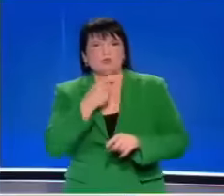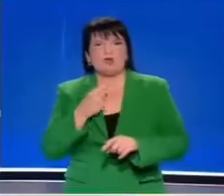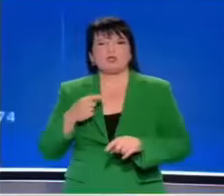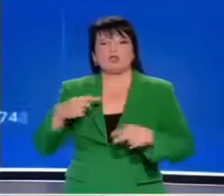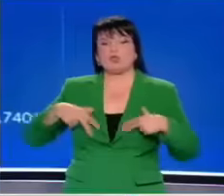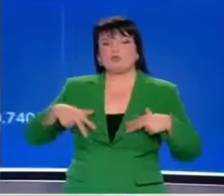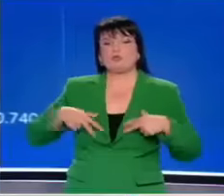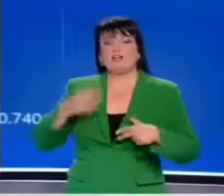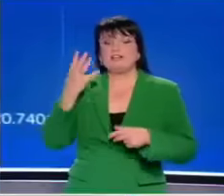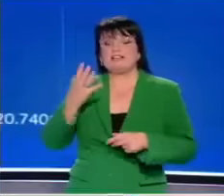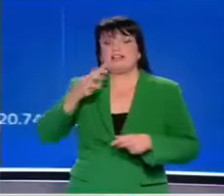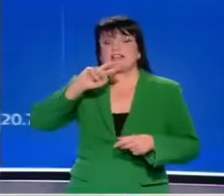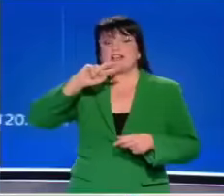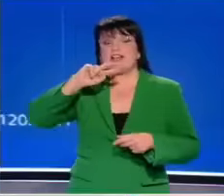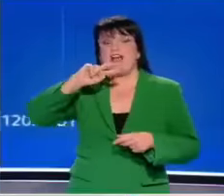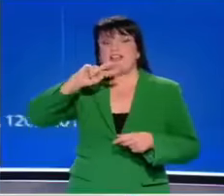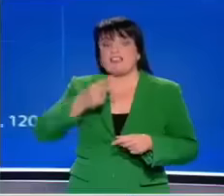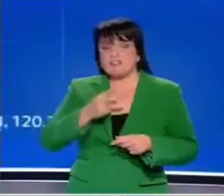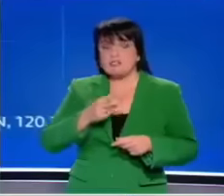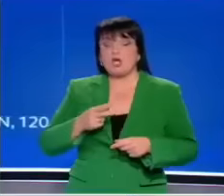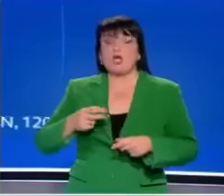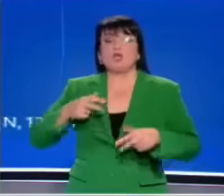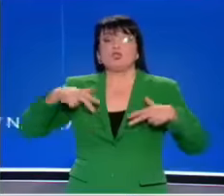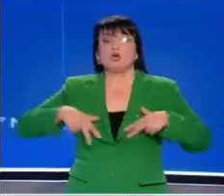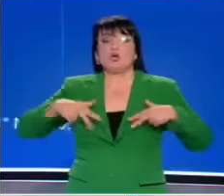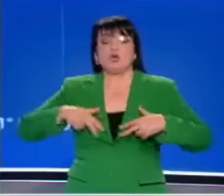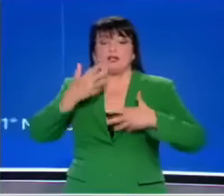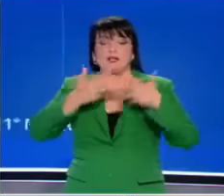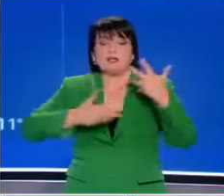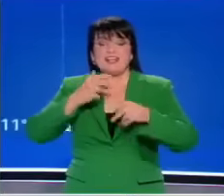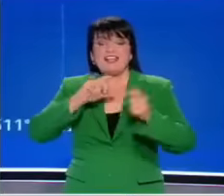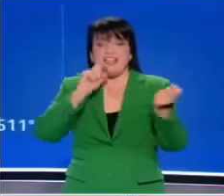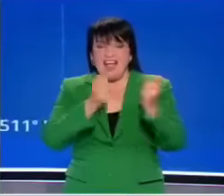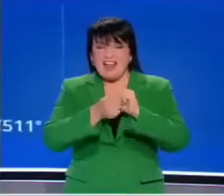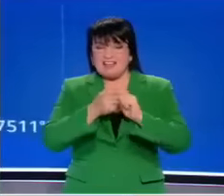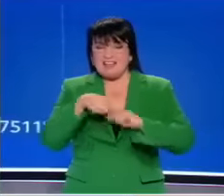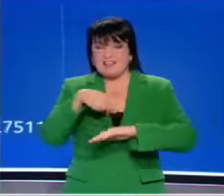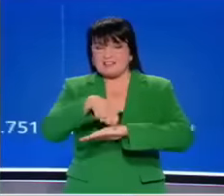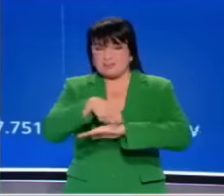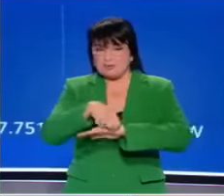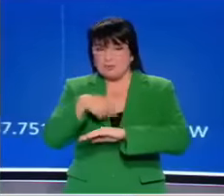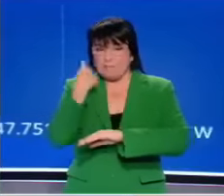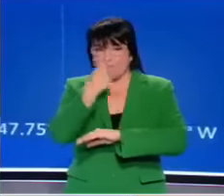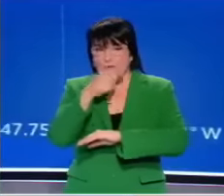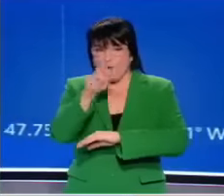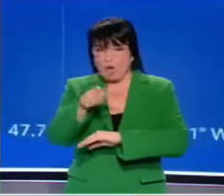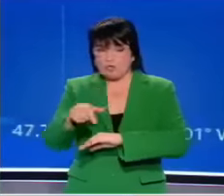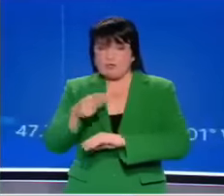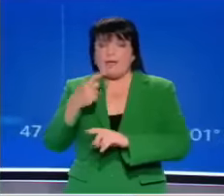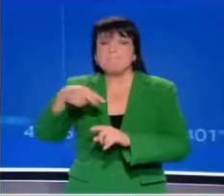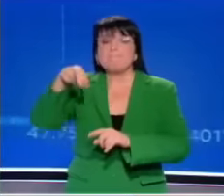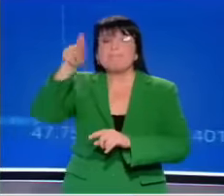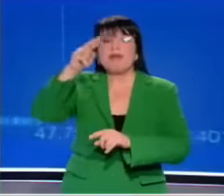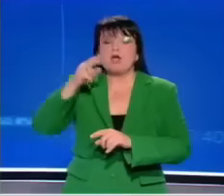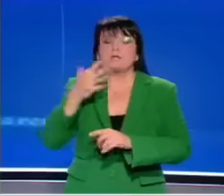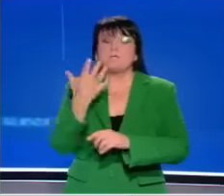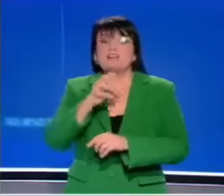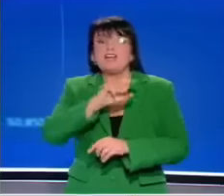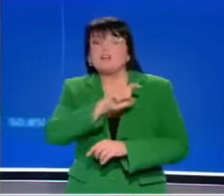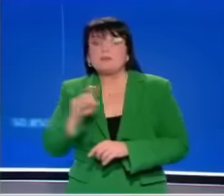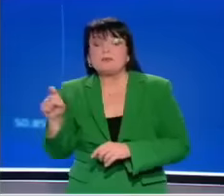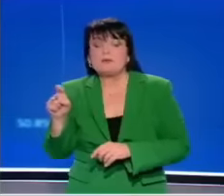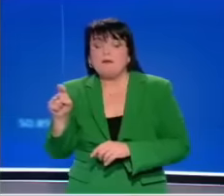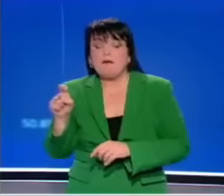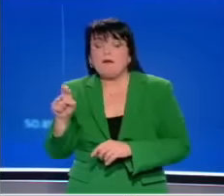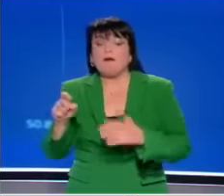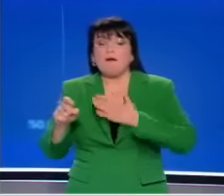ότι κοστίζει στα τ δις αυτό το χρόνο μα το γενικό λογιστήριο του κράτους είπε ότι οι αλλαγές στα νομικά πρόσωπα είναι πλεονασματικά 5 εκατομμύρια